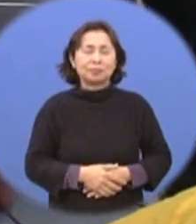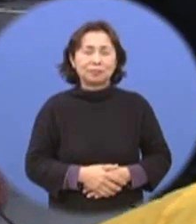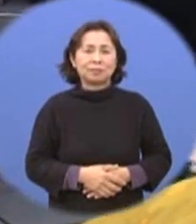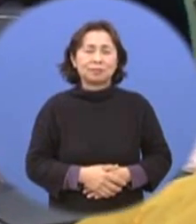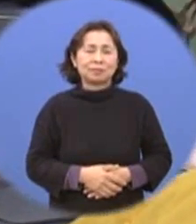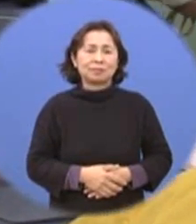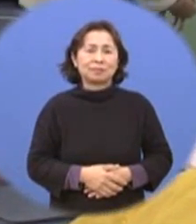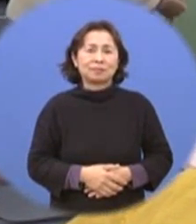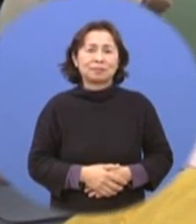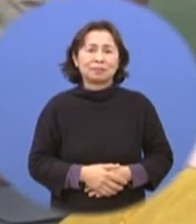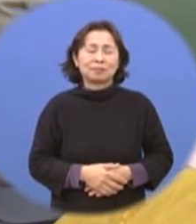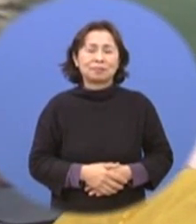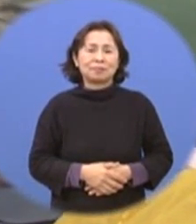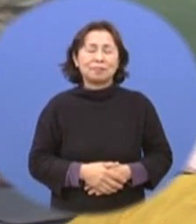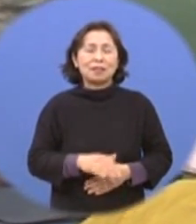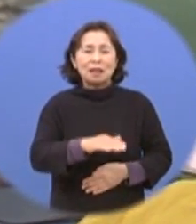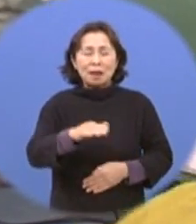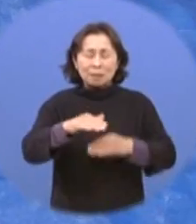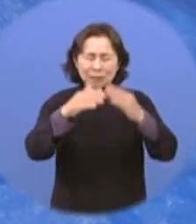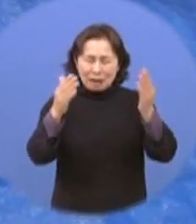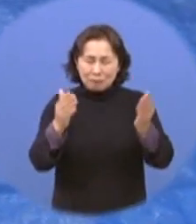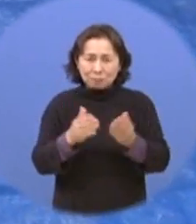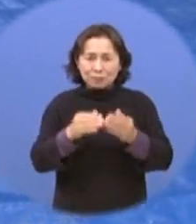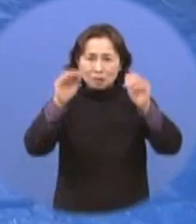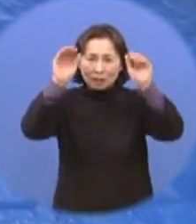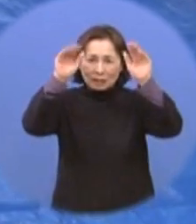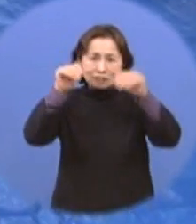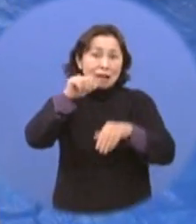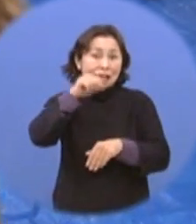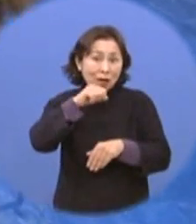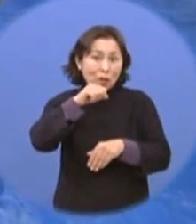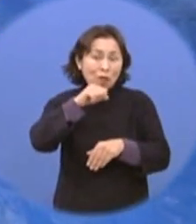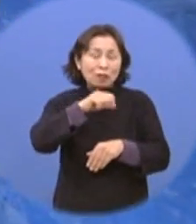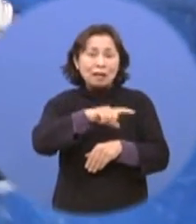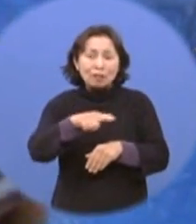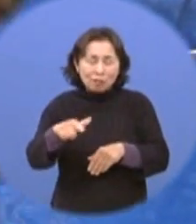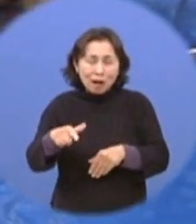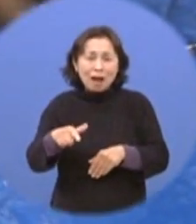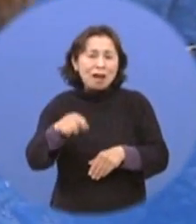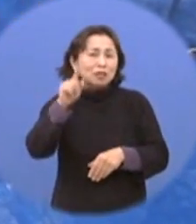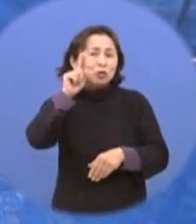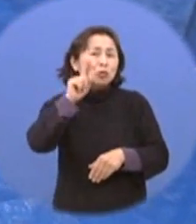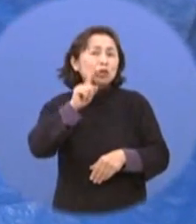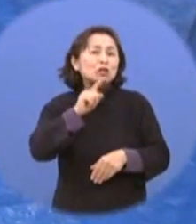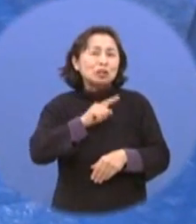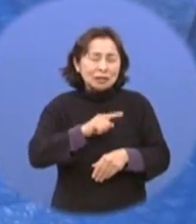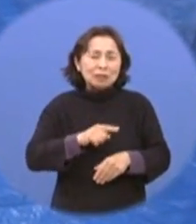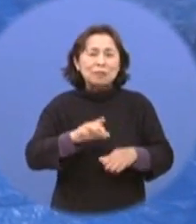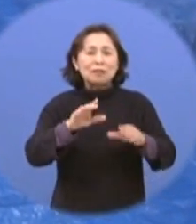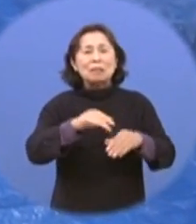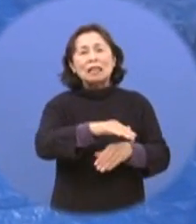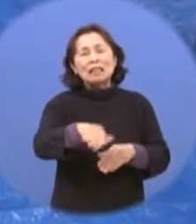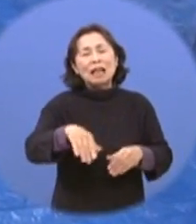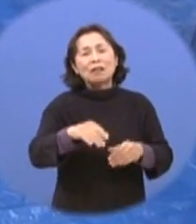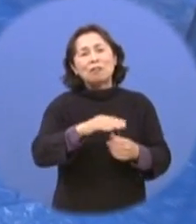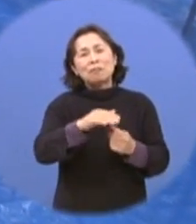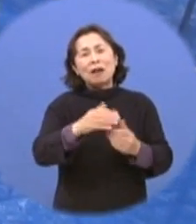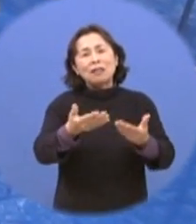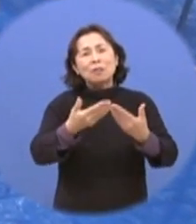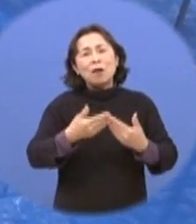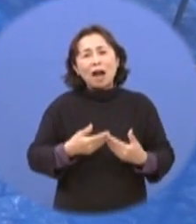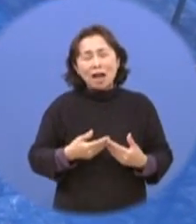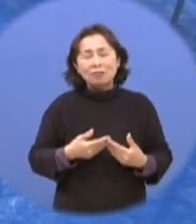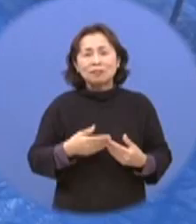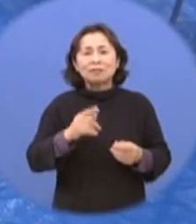すべてのペットが被災者間のトラブルを招くことなく避難所で受け入れられるように必要な備えについて